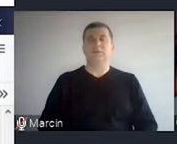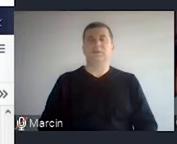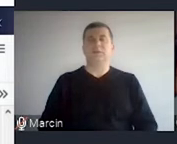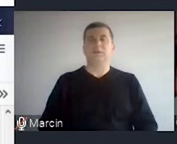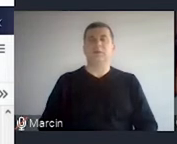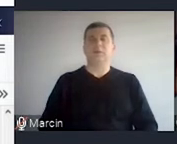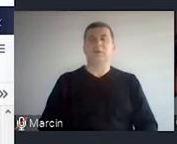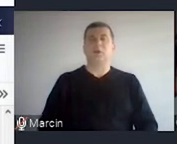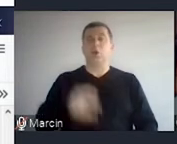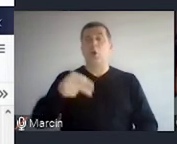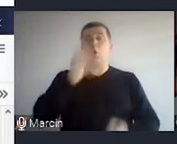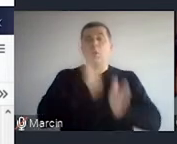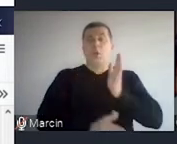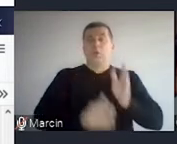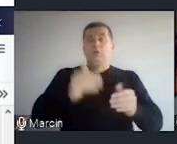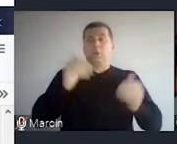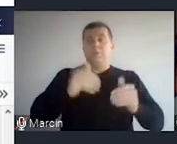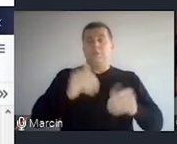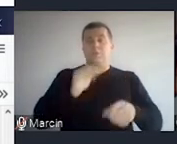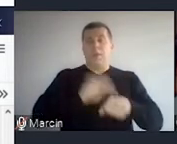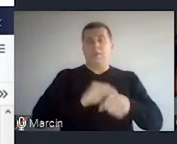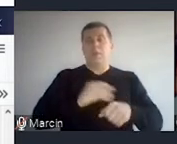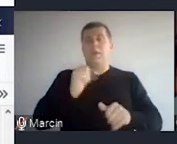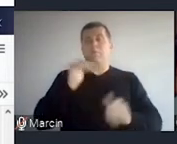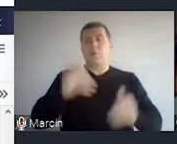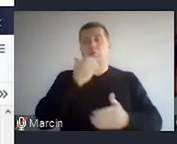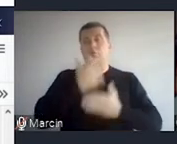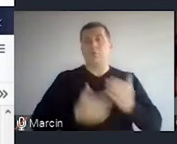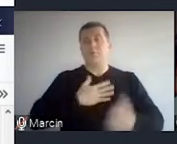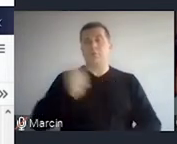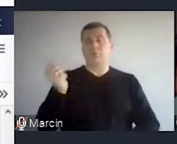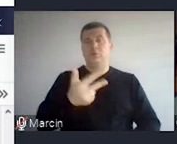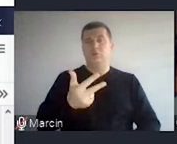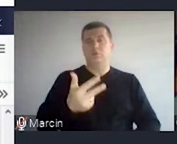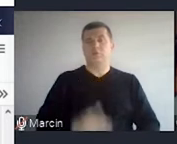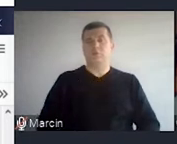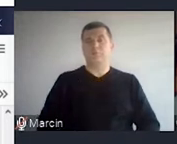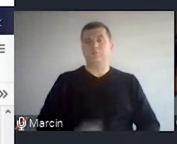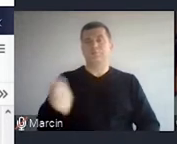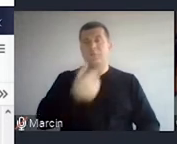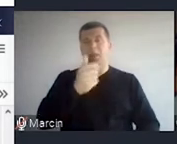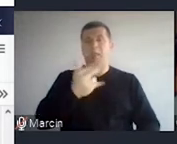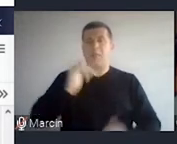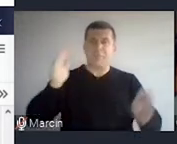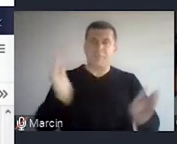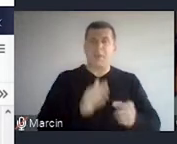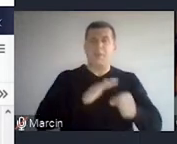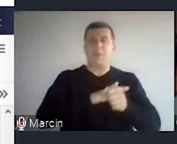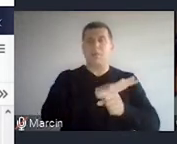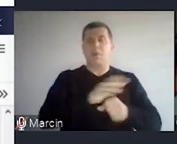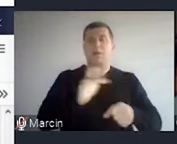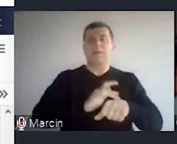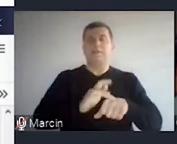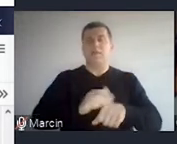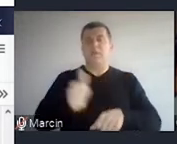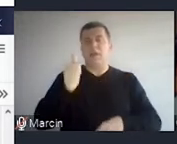Jeśli chodzi o uproszczone metody, jakie można stosować, to te metody są trzy. Pierwsza, najmniej popularna, to stawki jednostkowe.